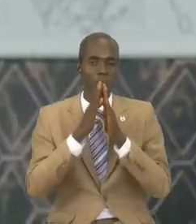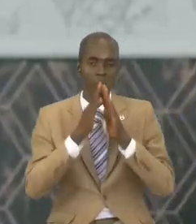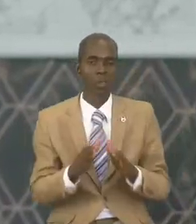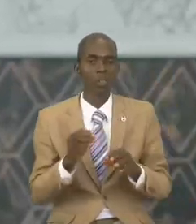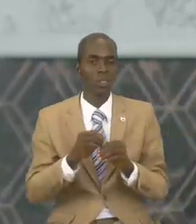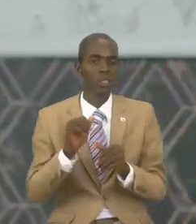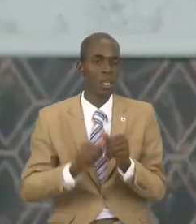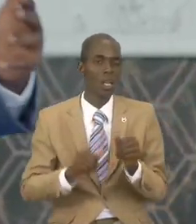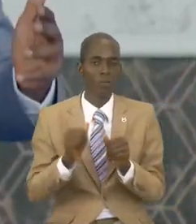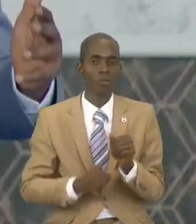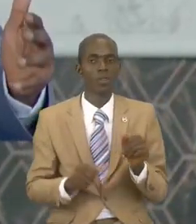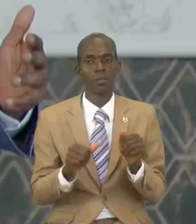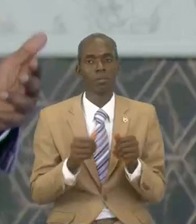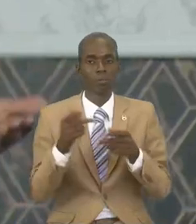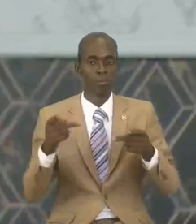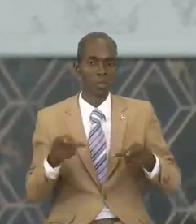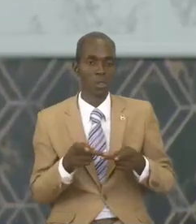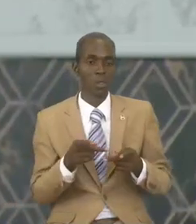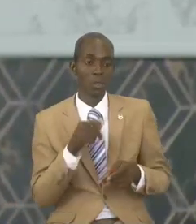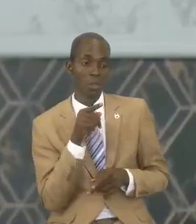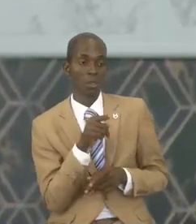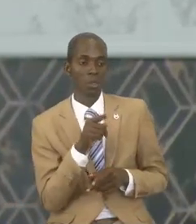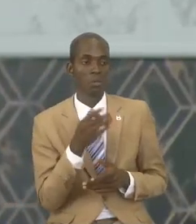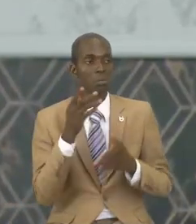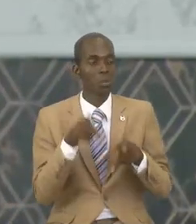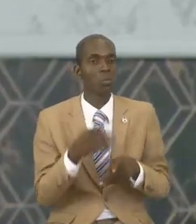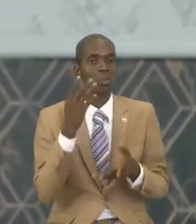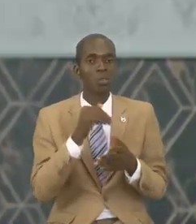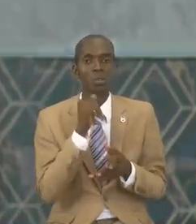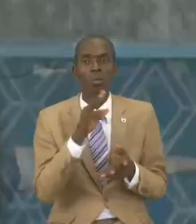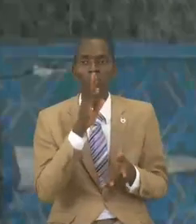dans chaque situation. Ce n'est pas à lui